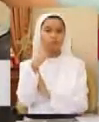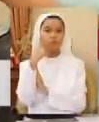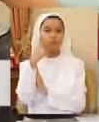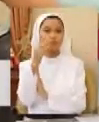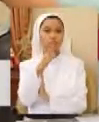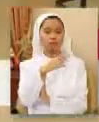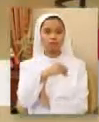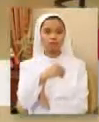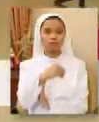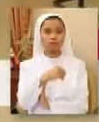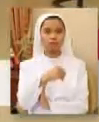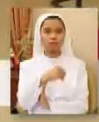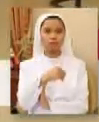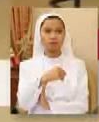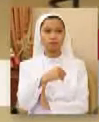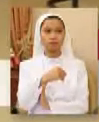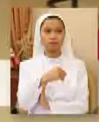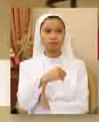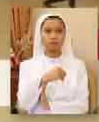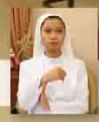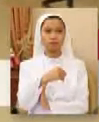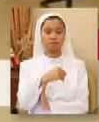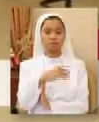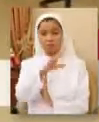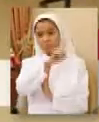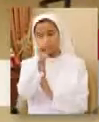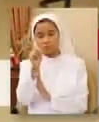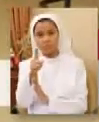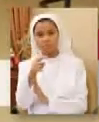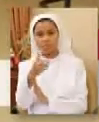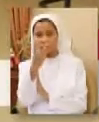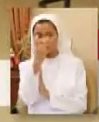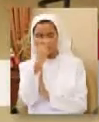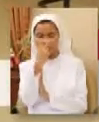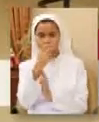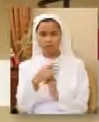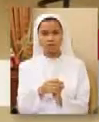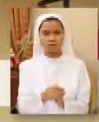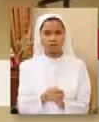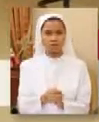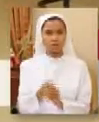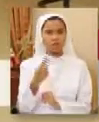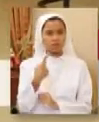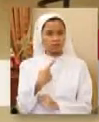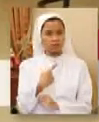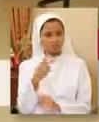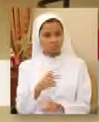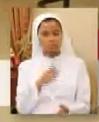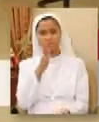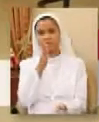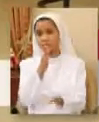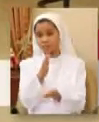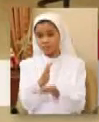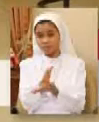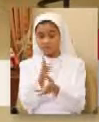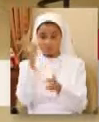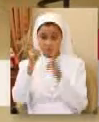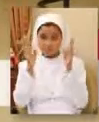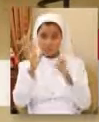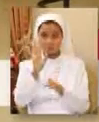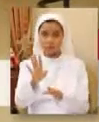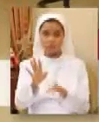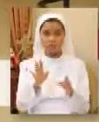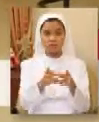itong mga blind? Ikaw ba yung mga visually impaired na nararabay dyan sa indoor, na pumupunta po sa indoor